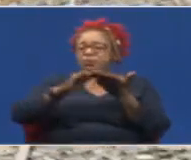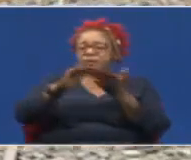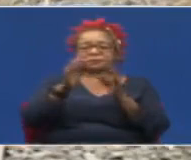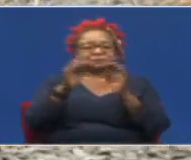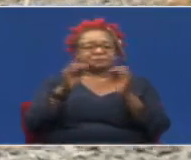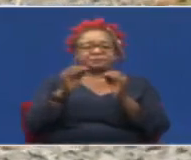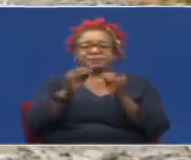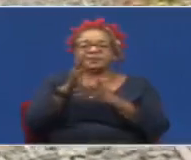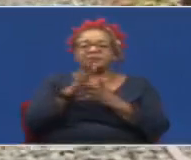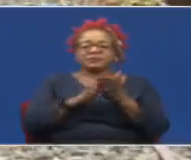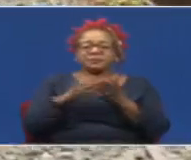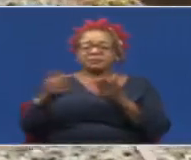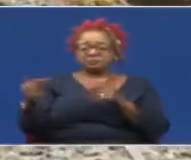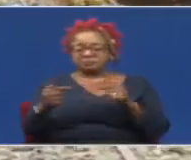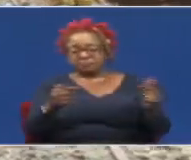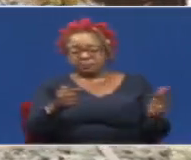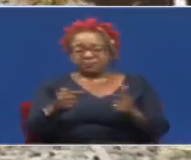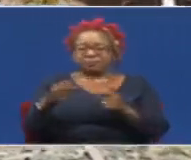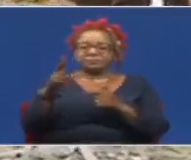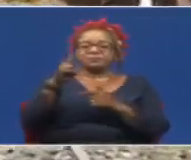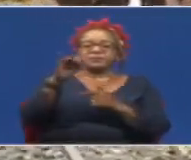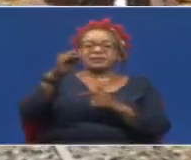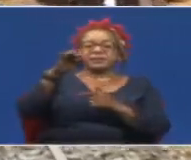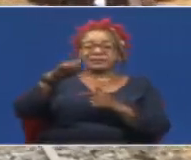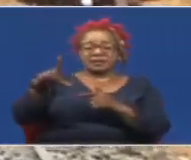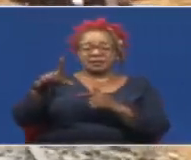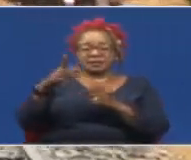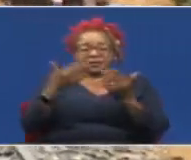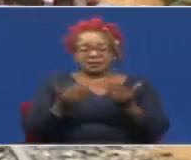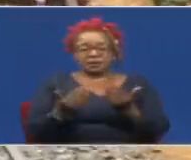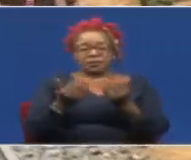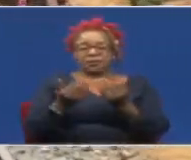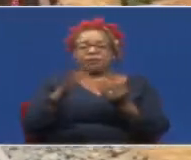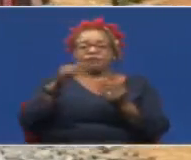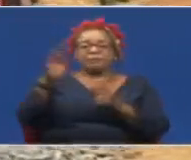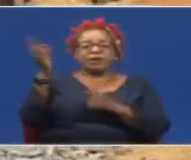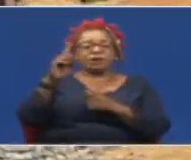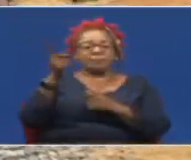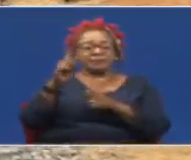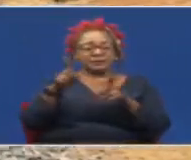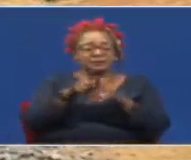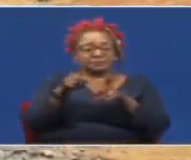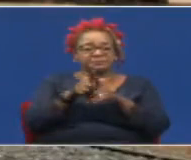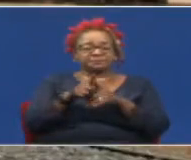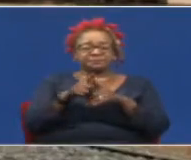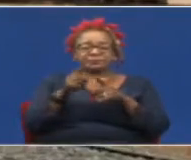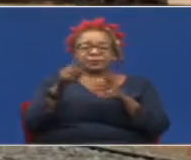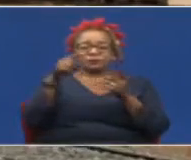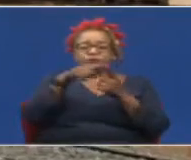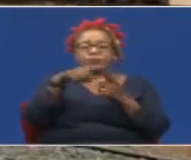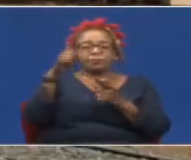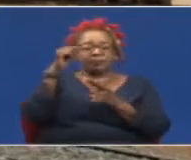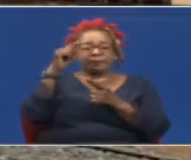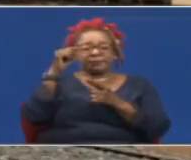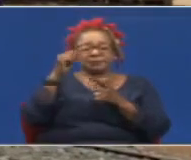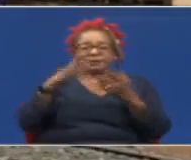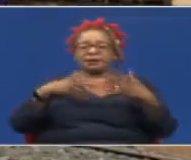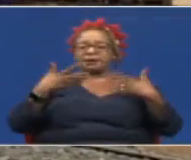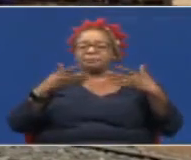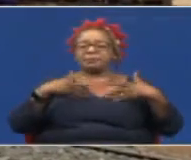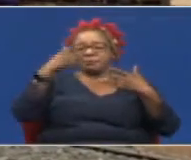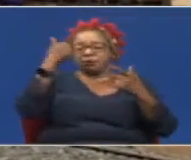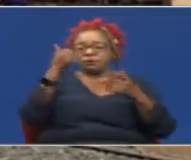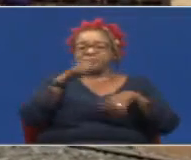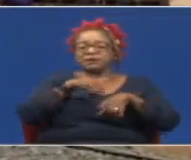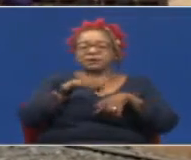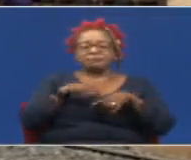kwa kuni, zingine sikaje cha diesel. Wakati huu ukienda kutoka Nairobi kama vile watu wanapelekwa Mombasa, wanafurahia sababu muda